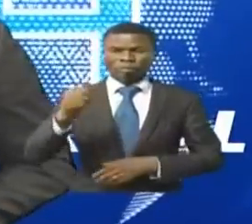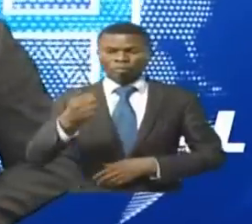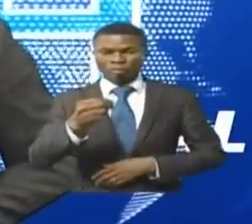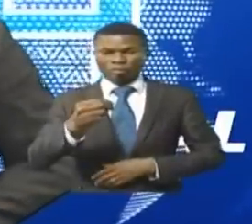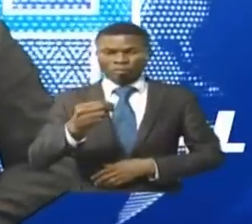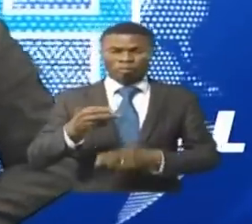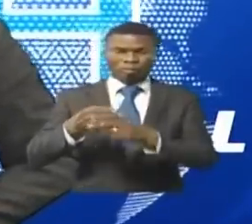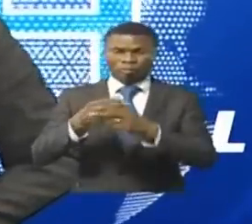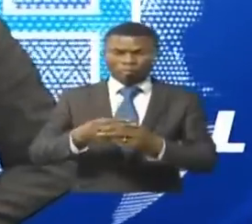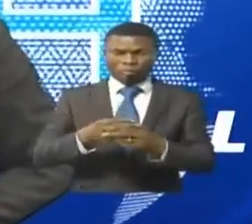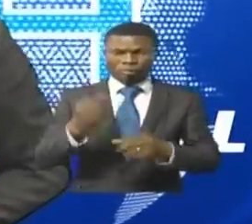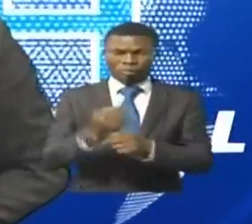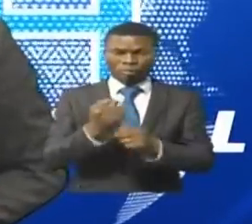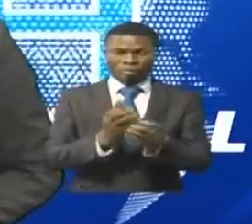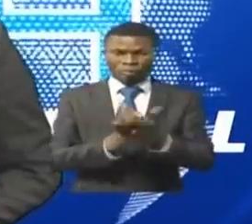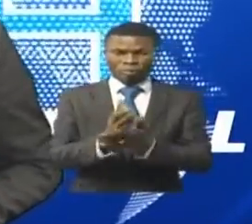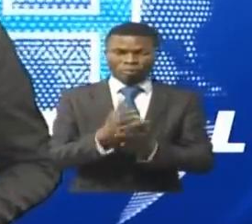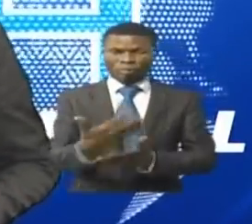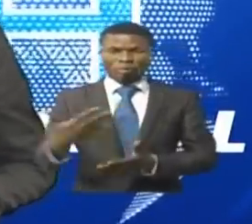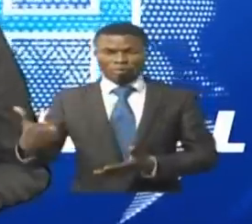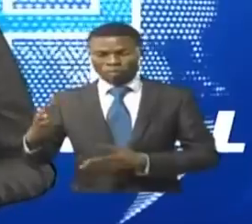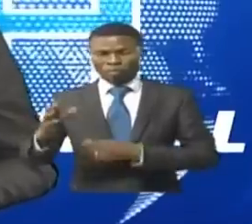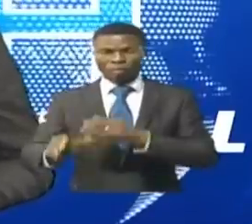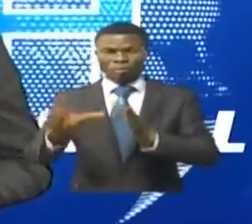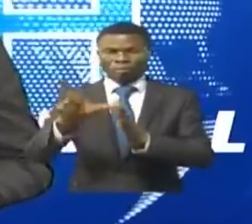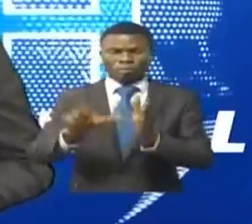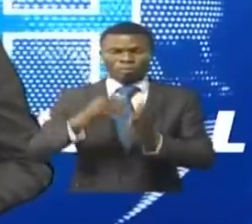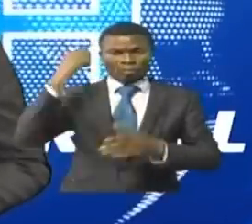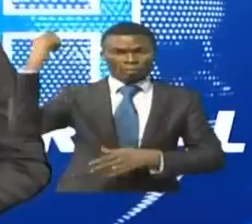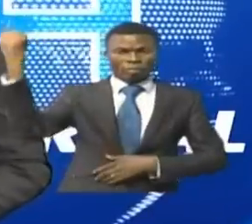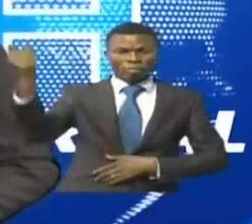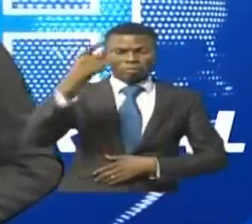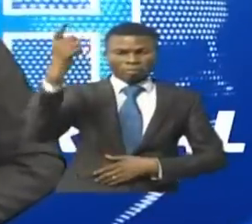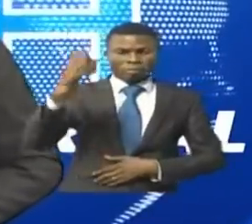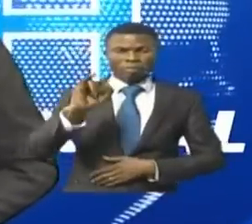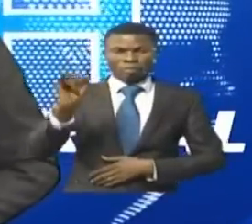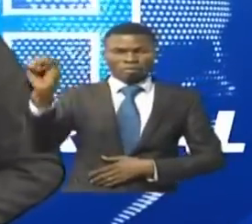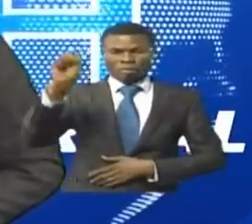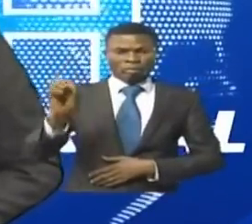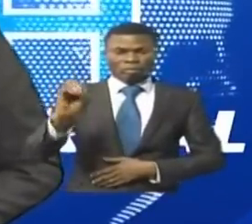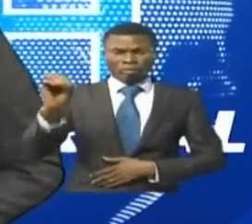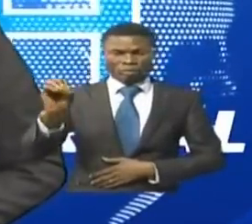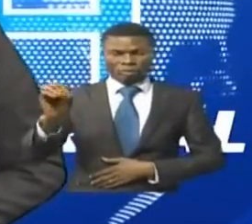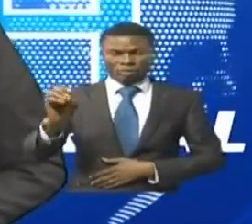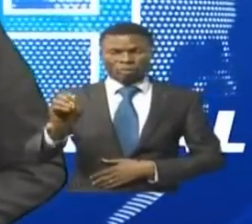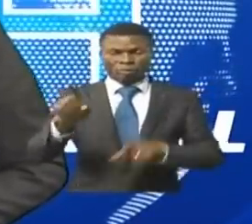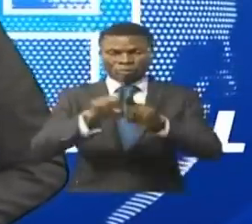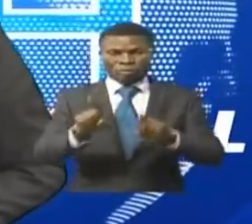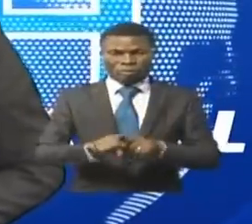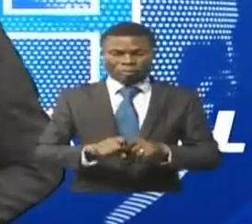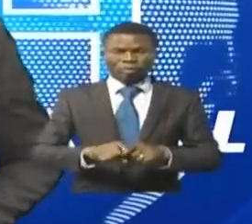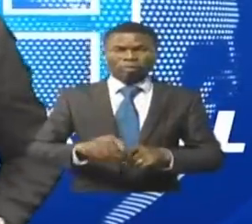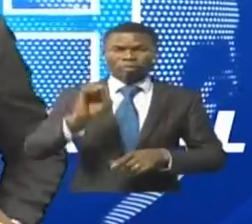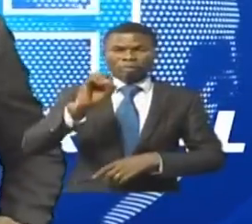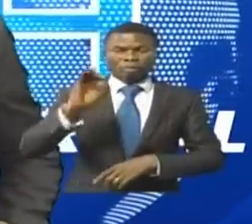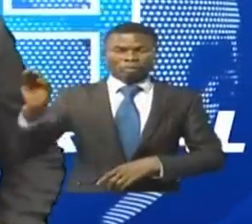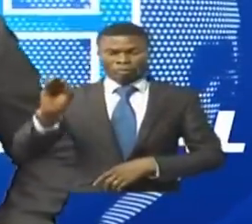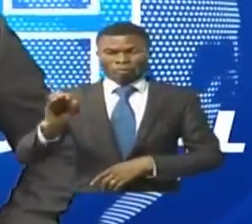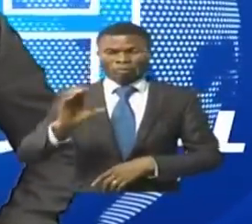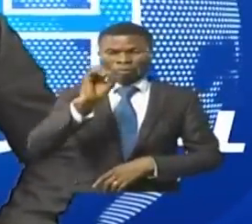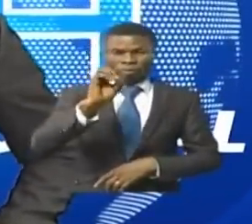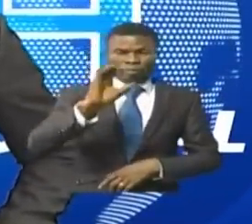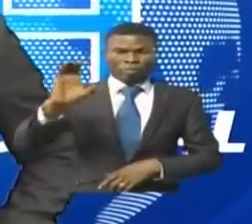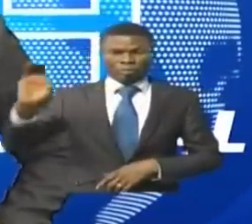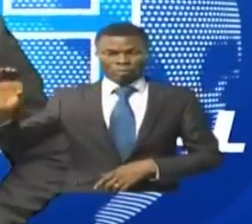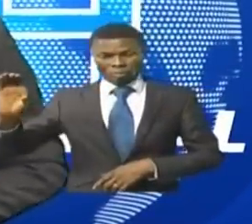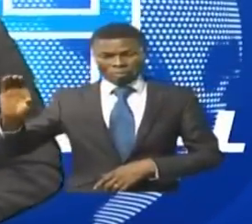et produits écoulés dans une norme internationale dénommée ISO 17020. Les cadres de l'Office congolais des contrôles